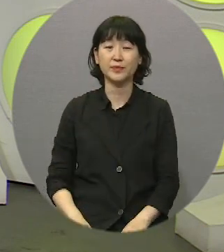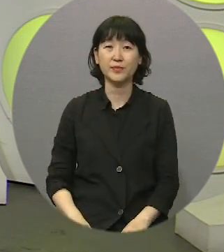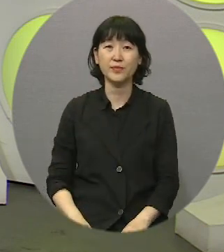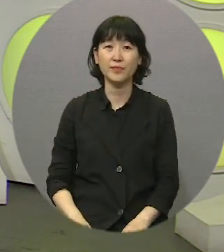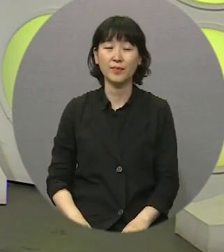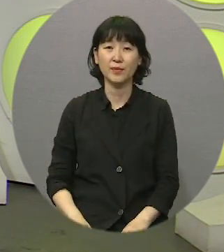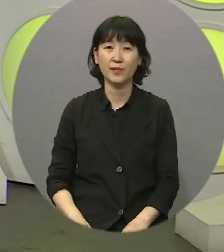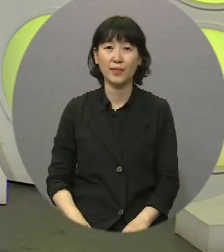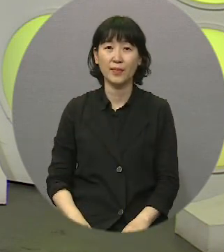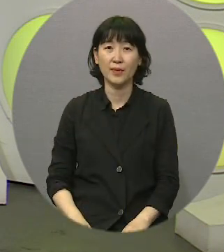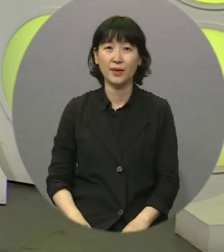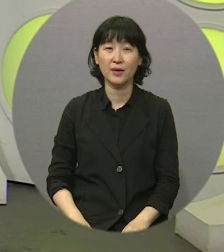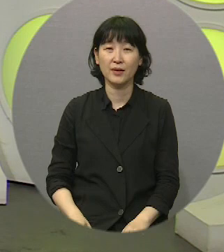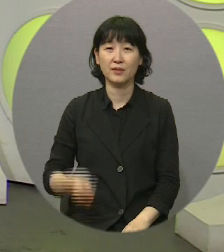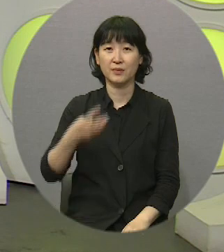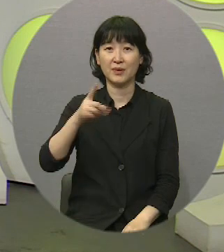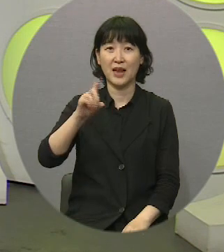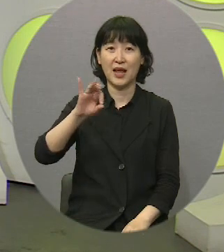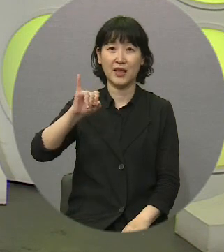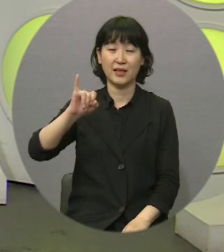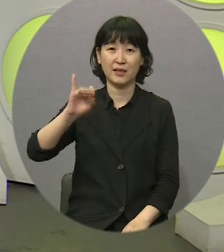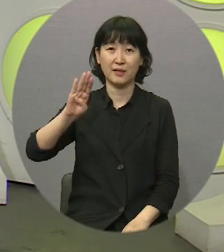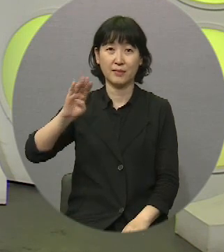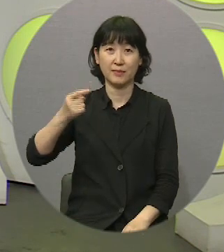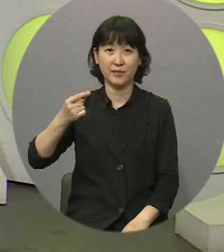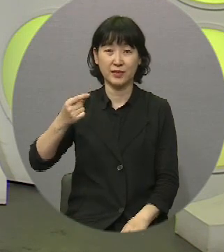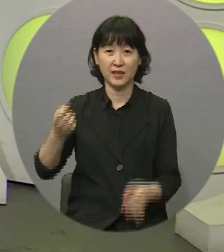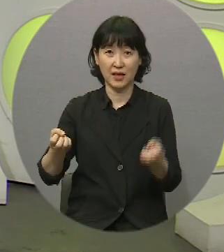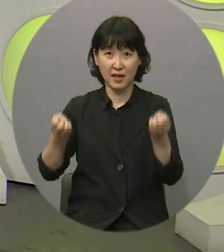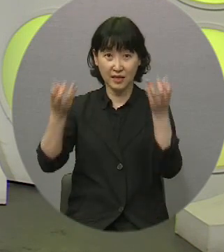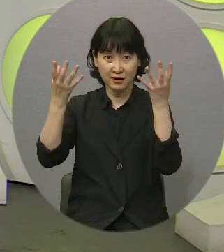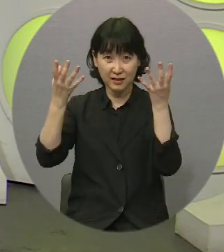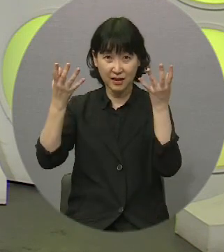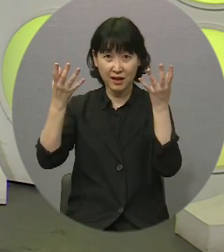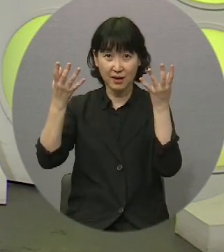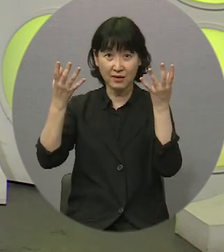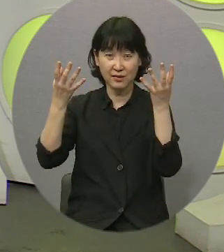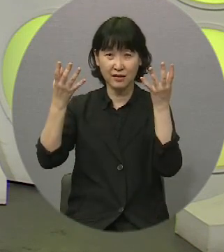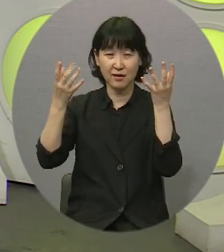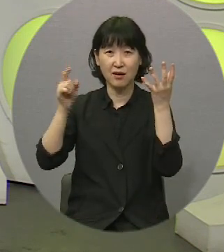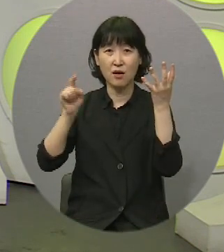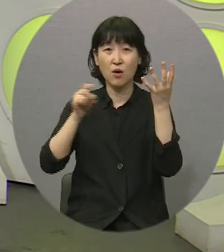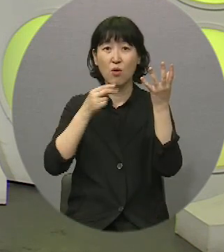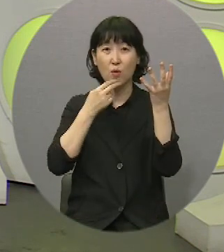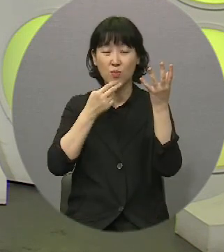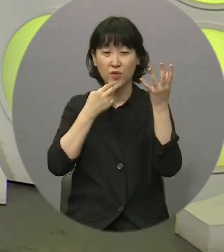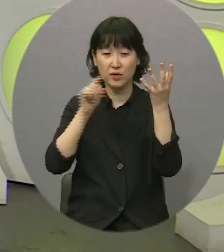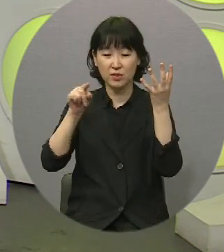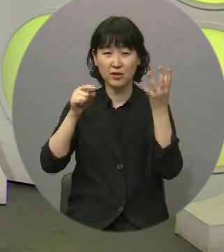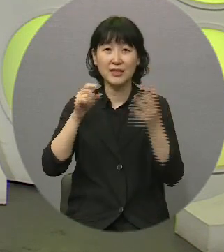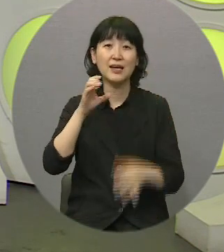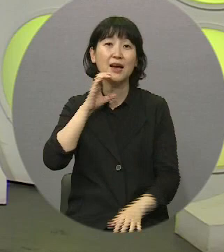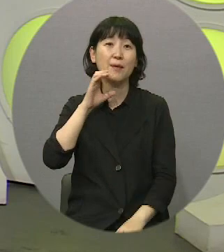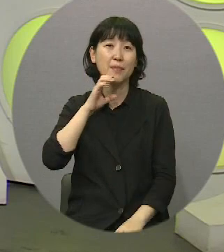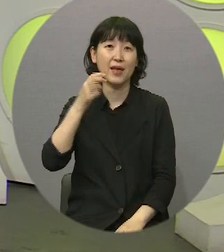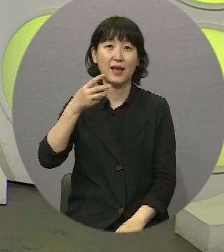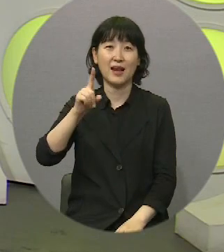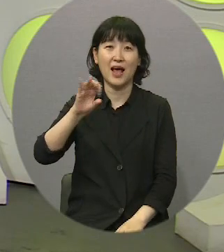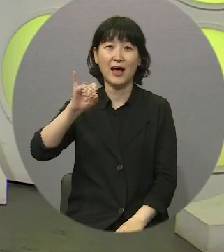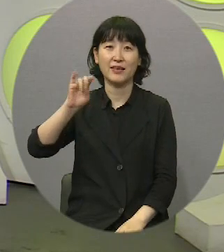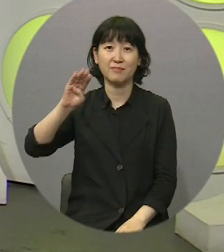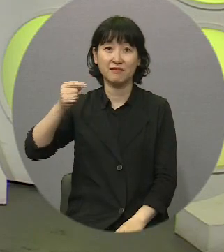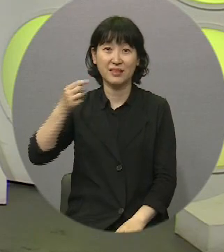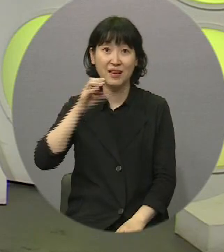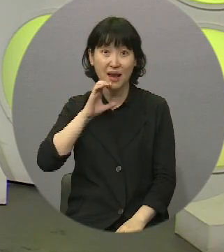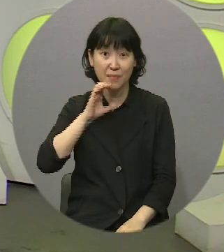네. 라이브에서도 요즘 뭐 코로나로 인해서 행사가 많이 없다 보니까 네. 라이브 카페에서 타임으로 또 제가 일을 하고 있습니다.